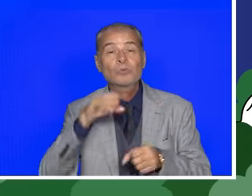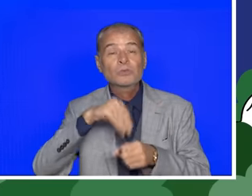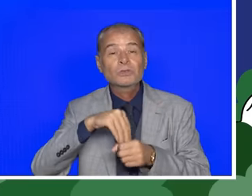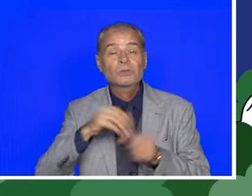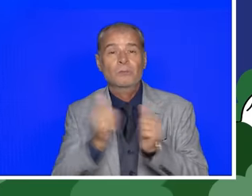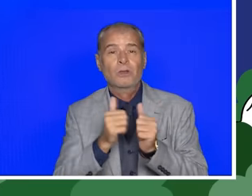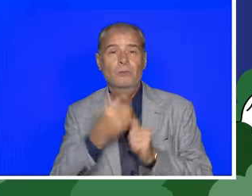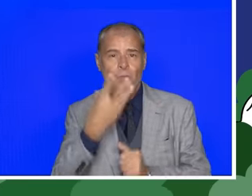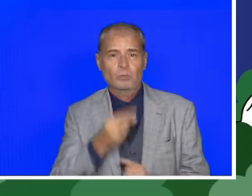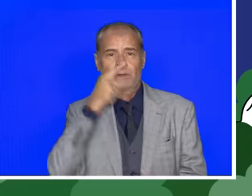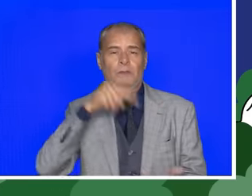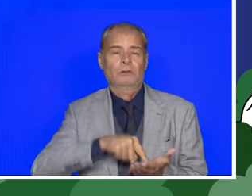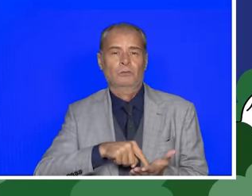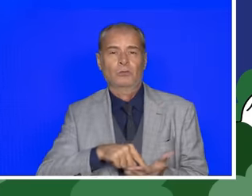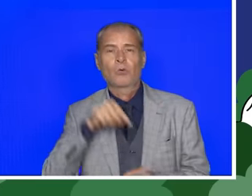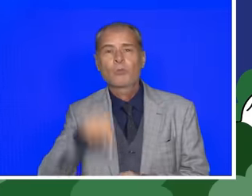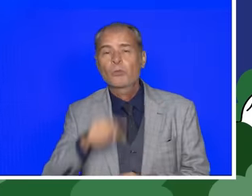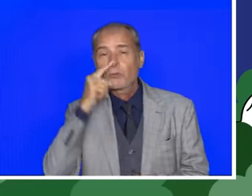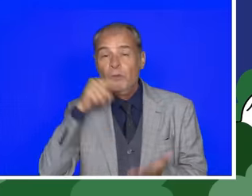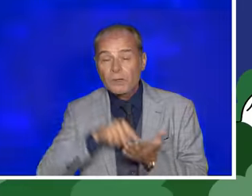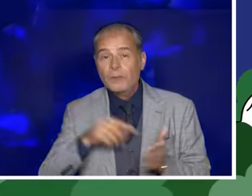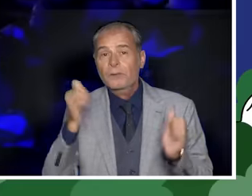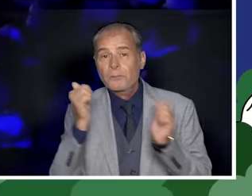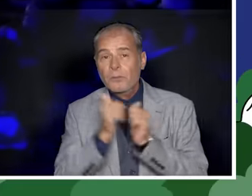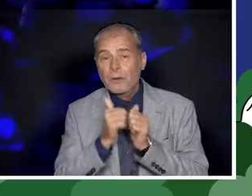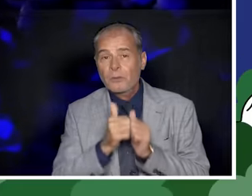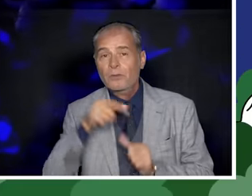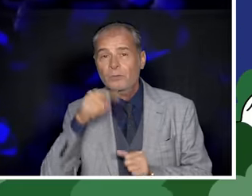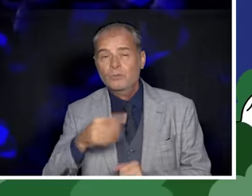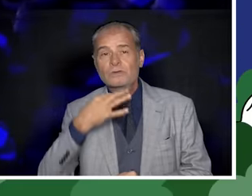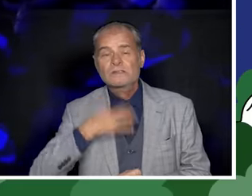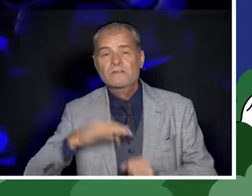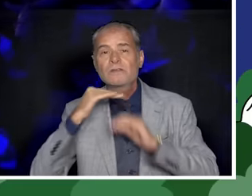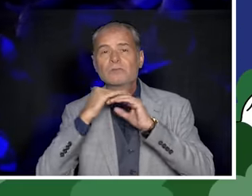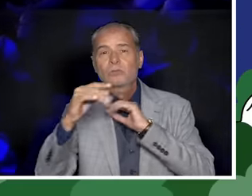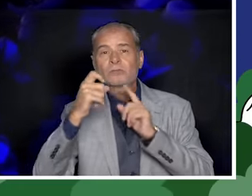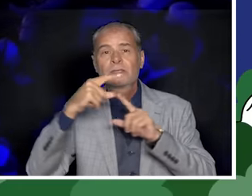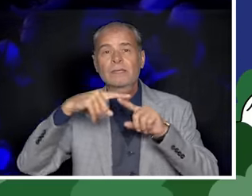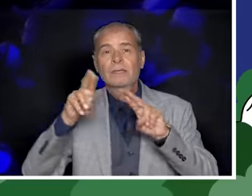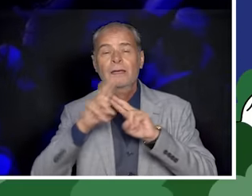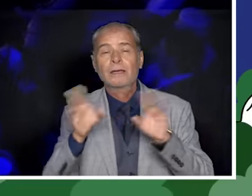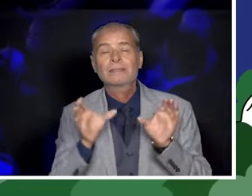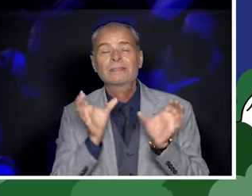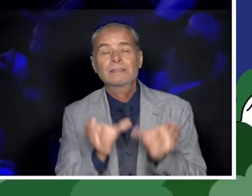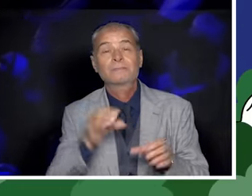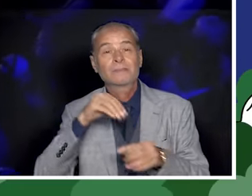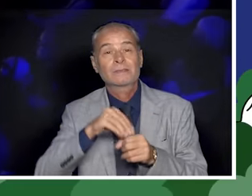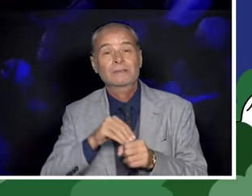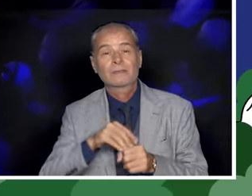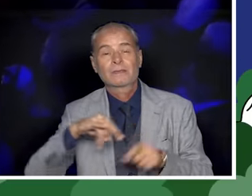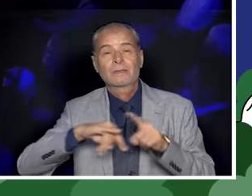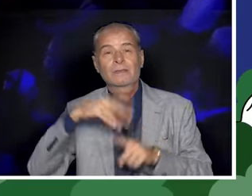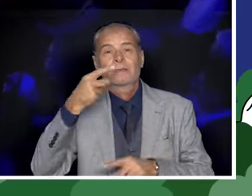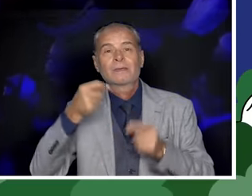olacağına inanıyoruz bu inançlar sivil toplum kuruluşlarına desteklemek için başladığımız hibe